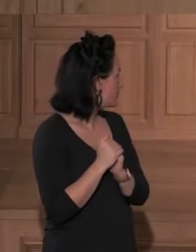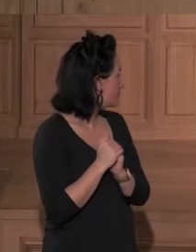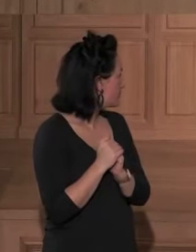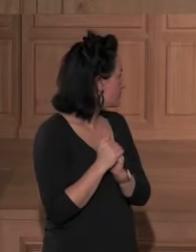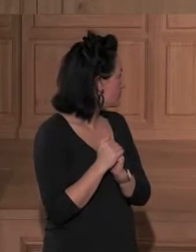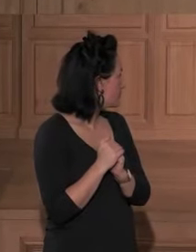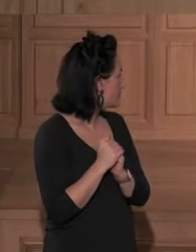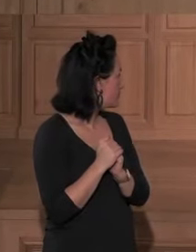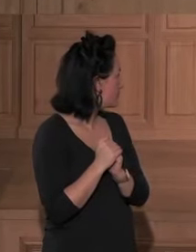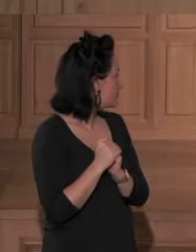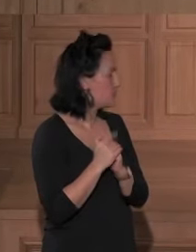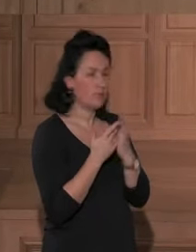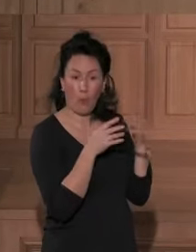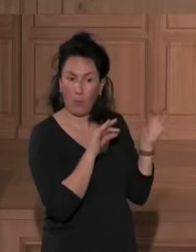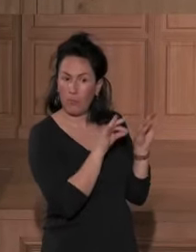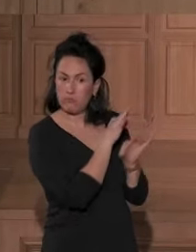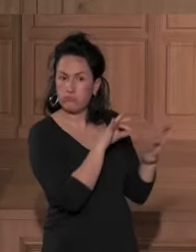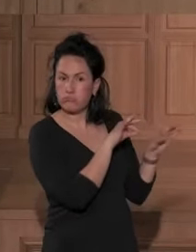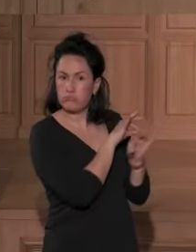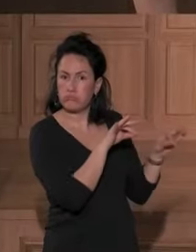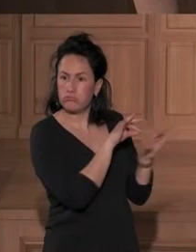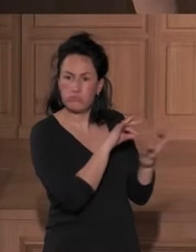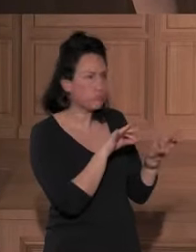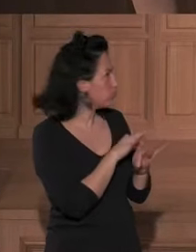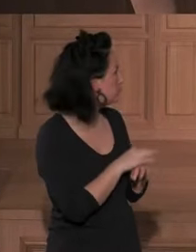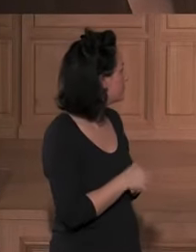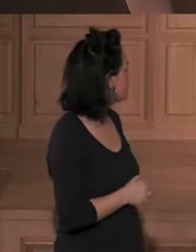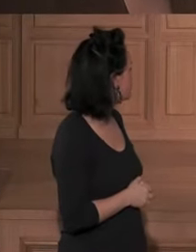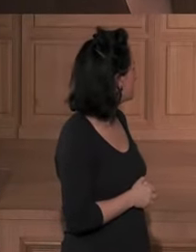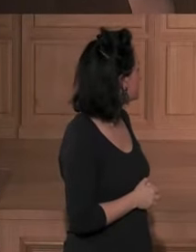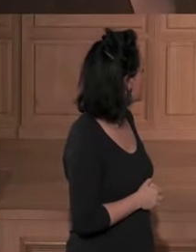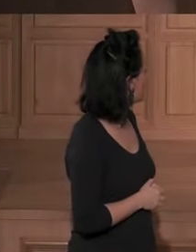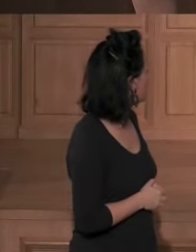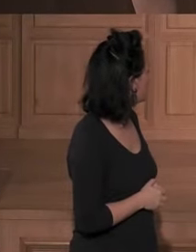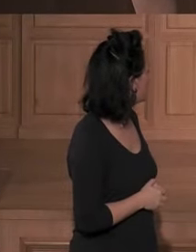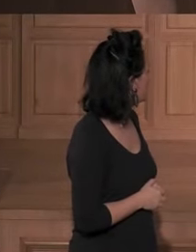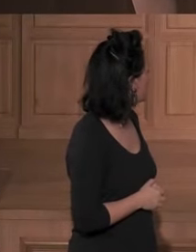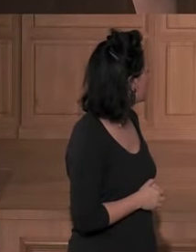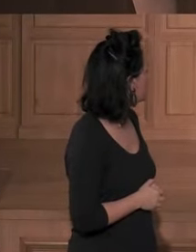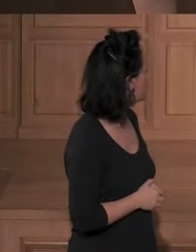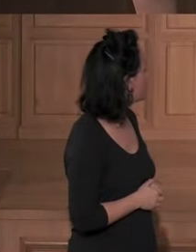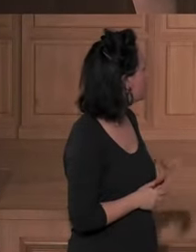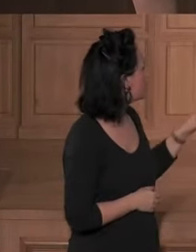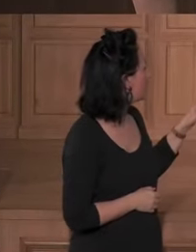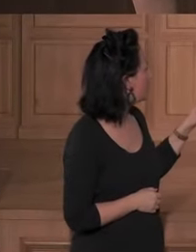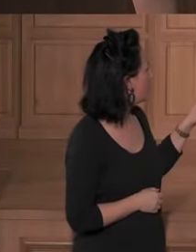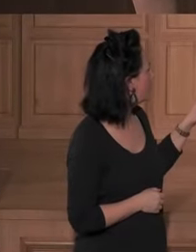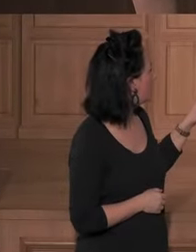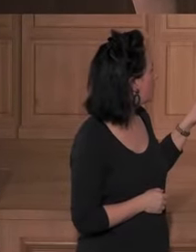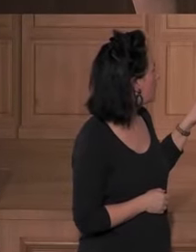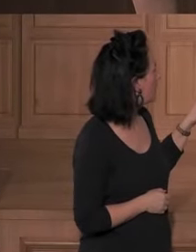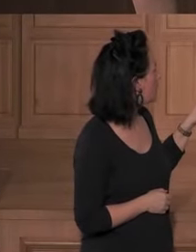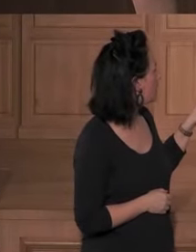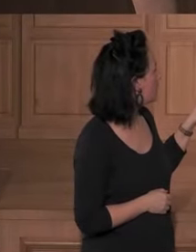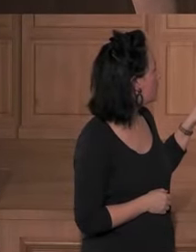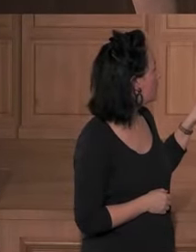je te donne le piston, puisque ça n'a pas marché dans l'ordre. Vous n'avez pas dans les petits bouts. Il n'y a pas dans les petits bouts de papier à la mi-temps